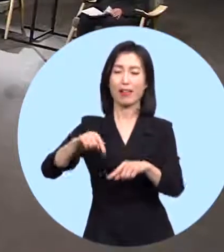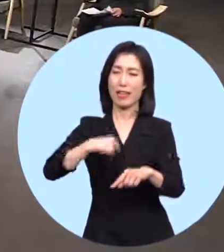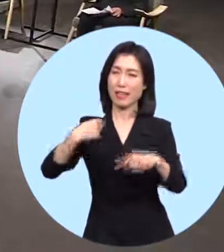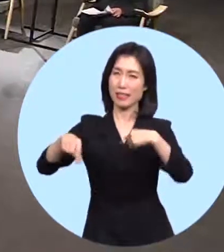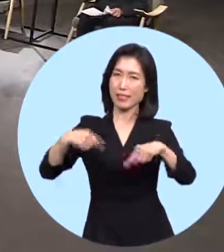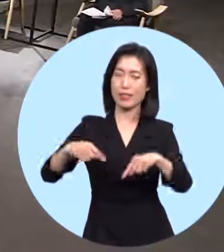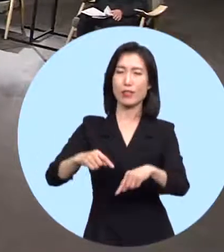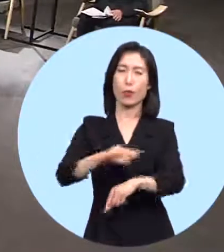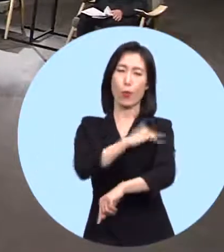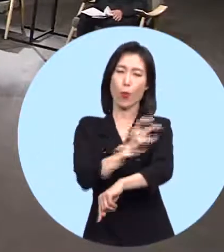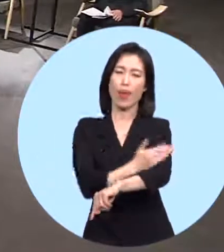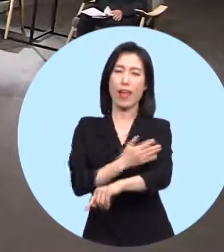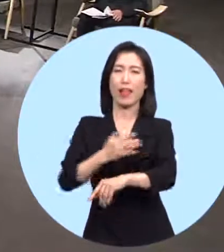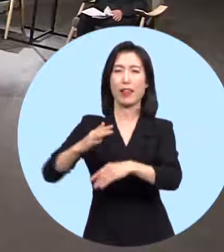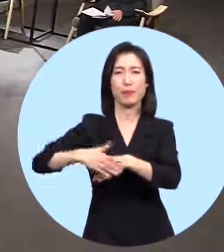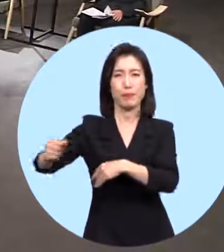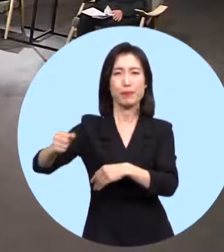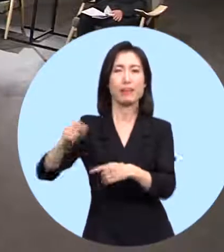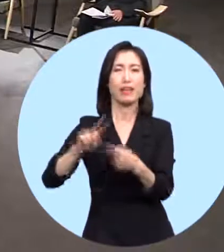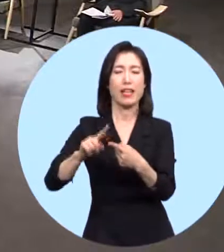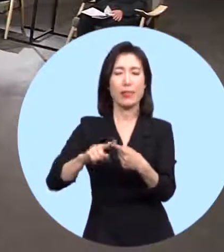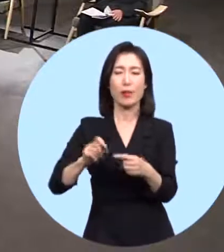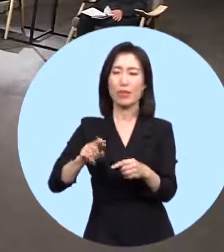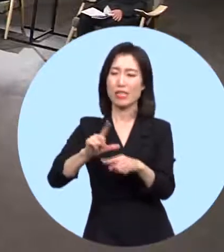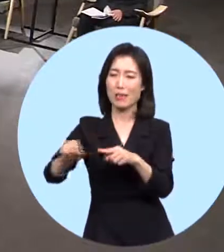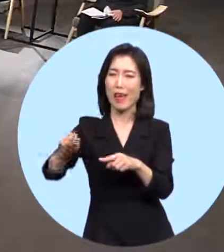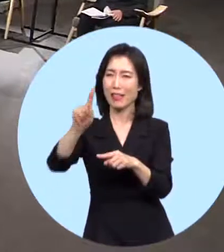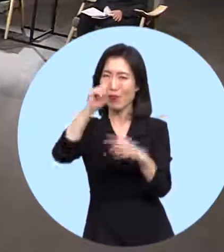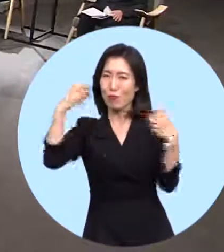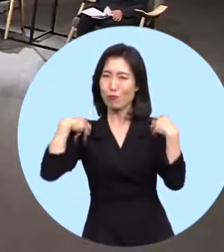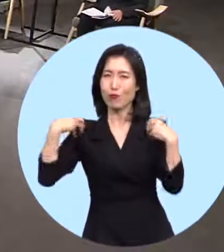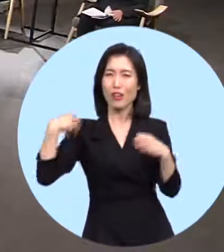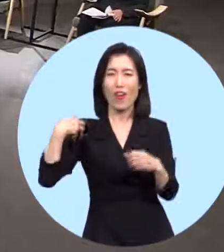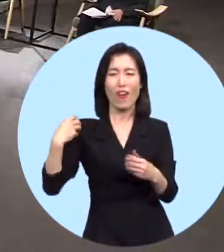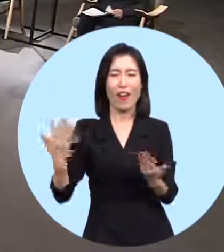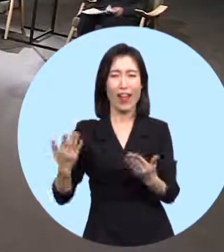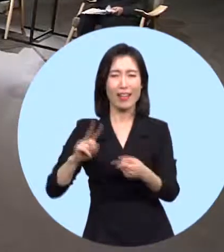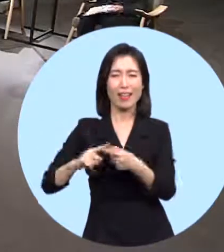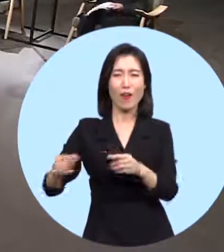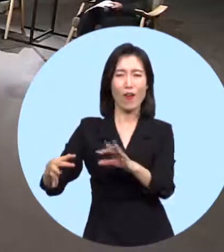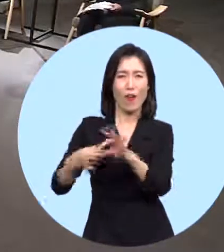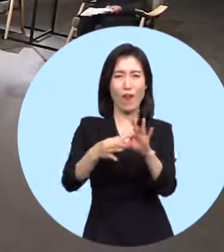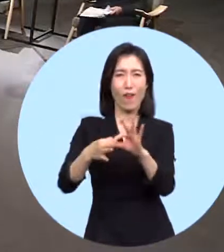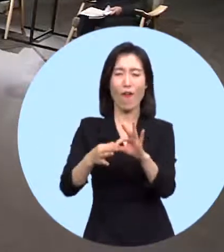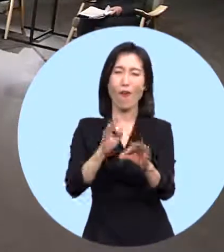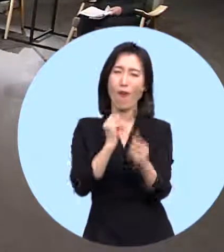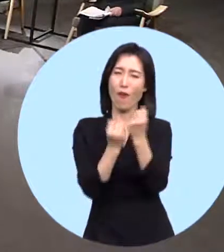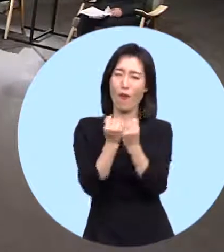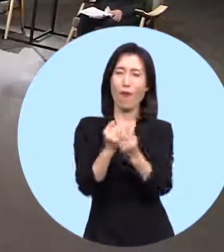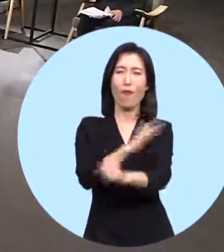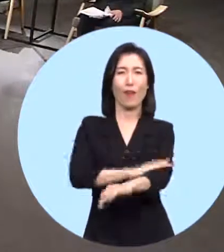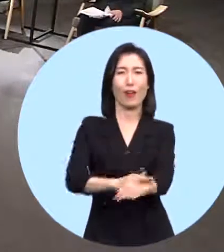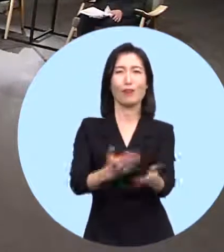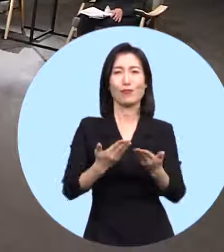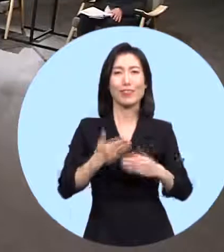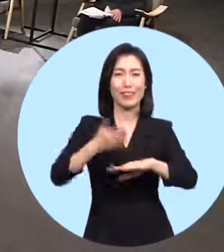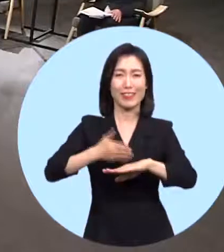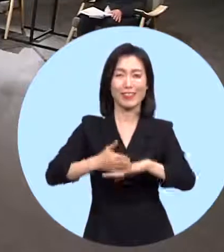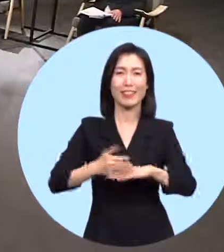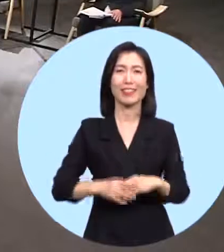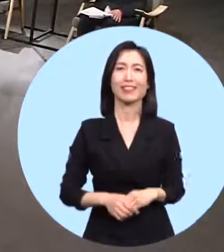지방자치분권과 평생교육의 연계에 대해서 굉장히 설득력 있게 말씀을 해주신 것 같습니다.